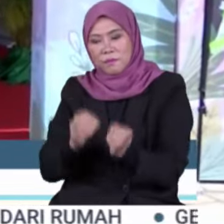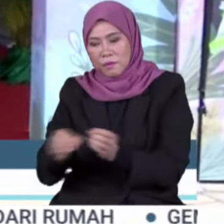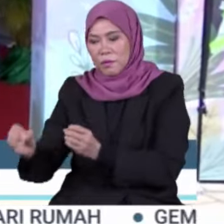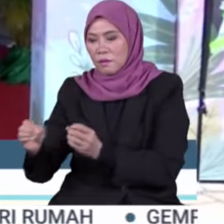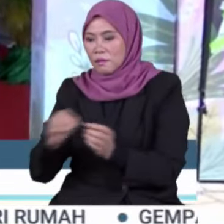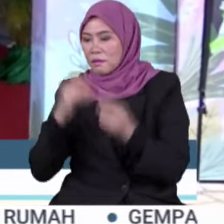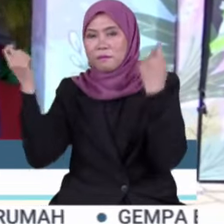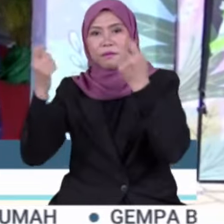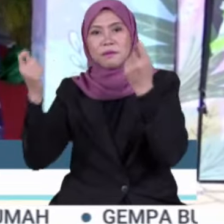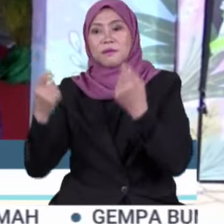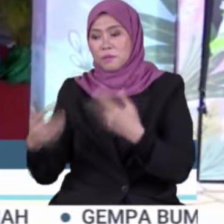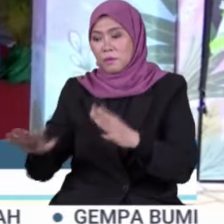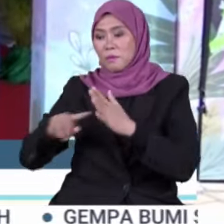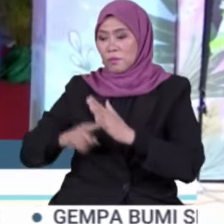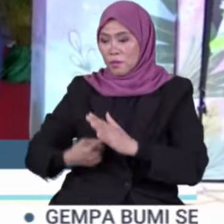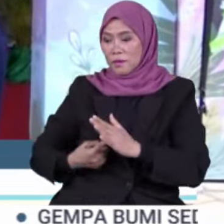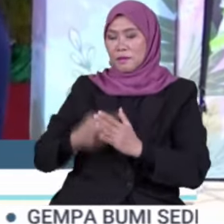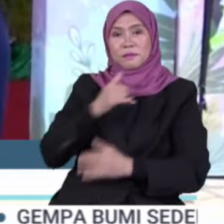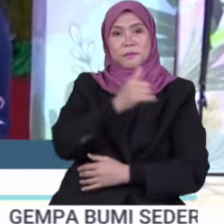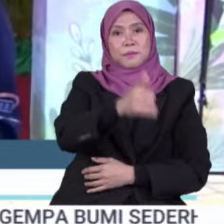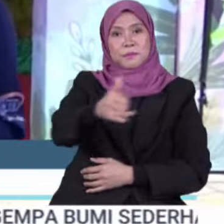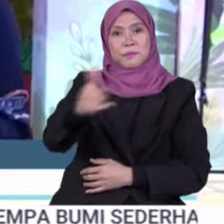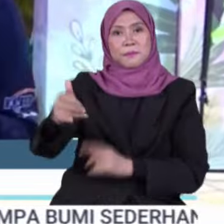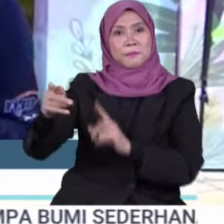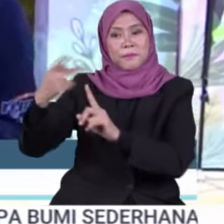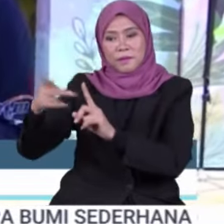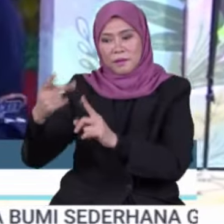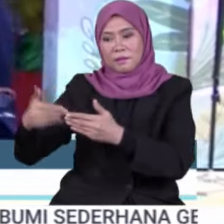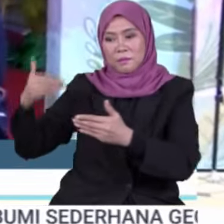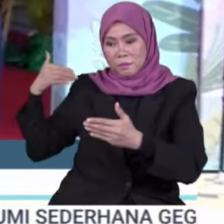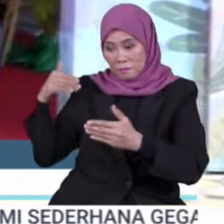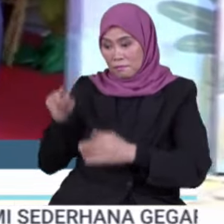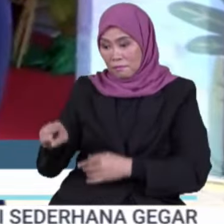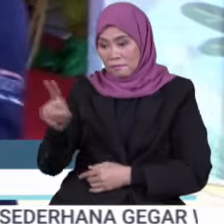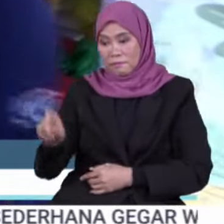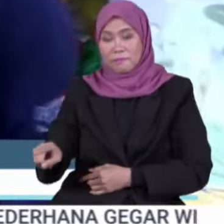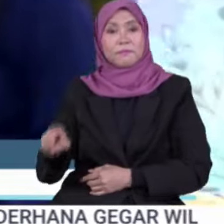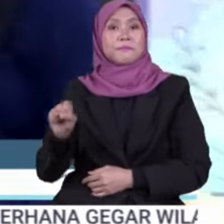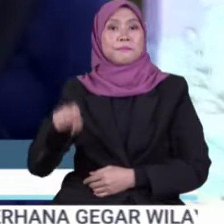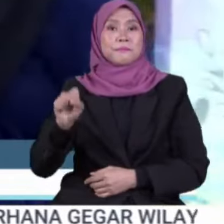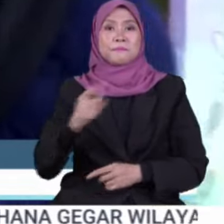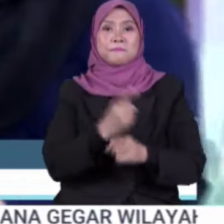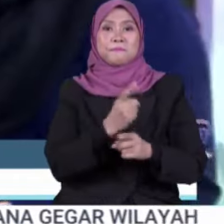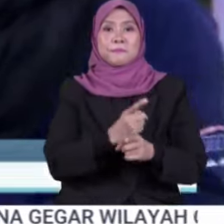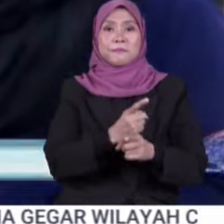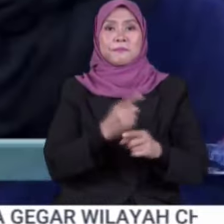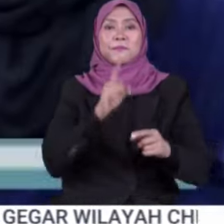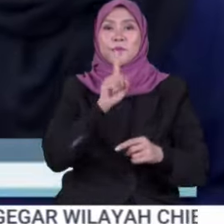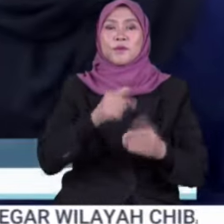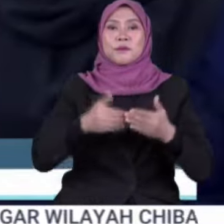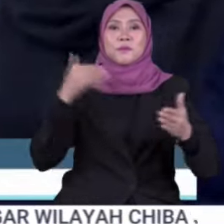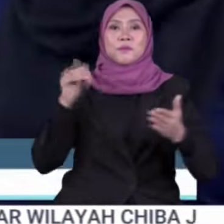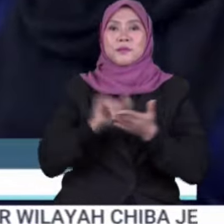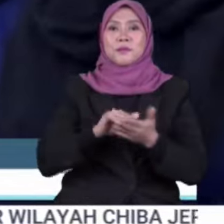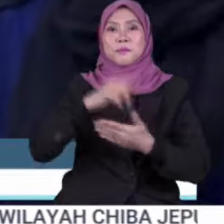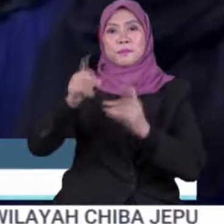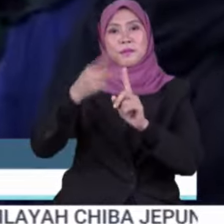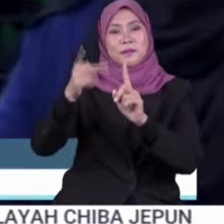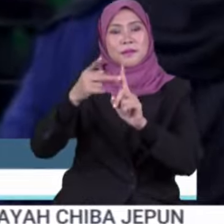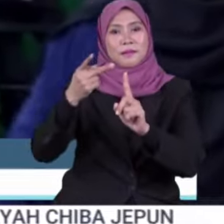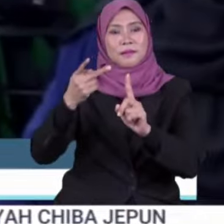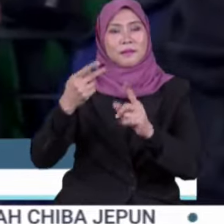yang saya difahamkan telah pun memulakan siri jelajahnya ke Pulau Pinang sebelum ini. Ya, betul. Ya, sebelum ini kita buat di Pulau Pinang. Sekarang